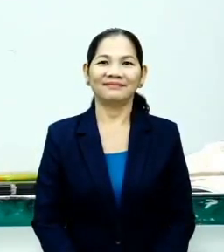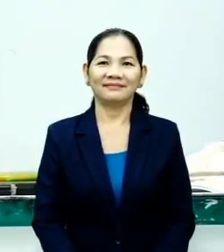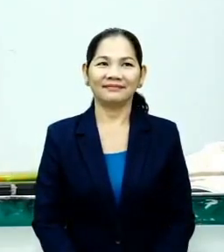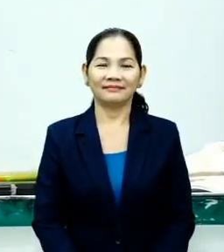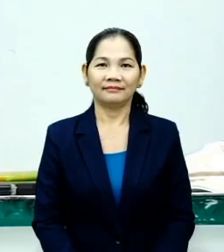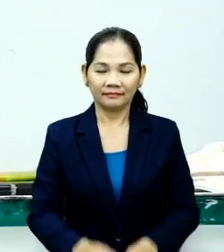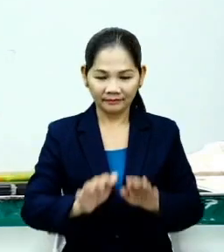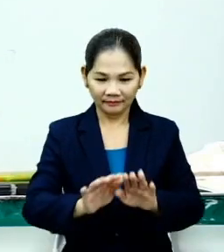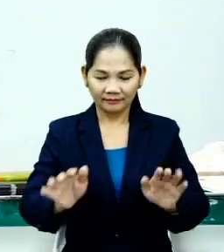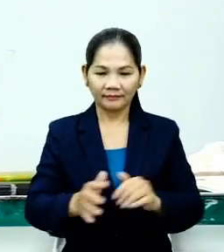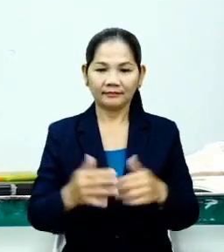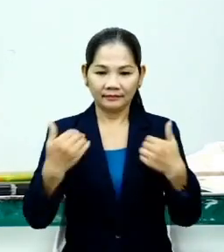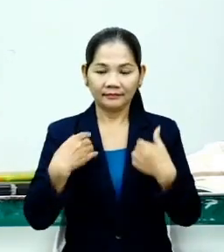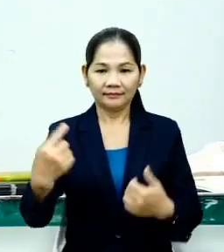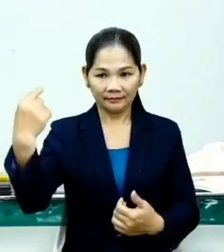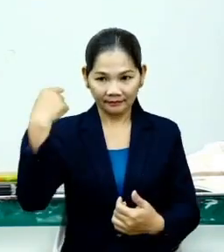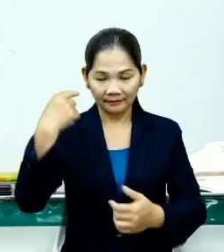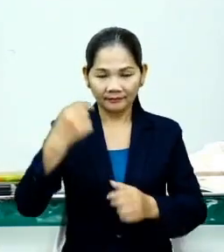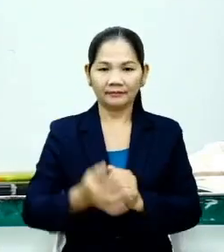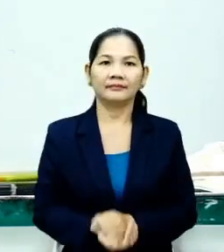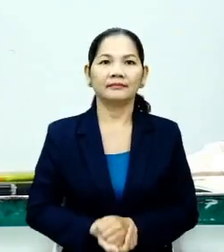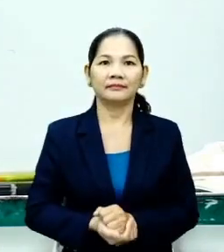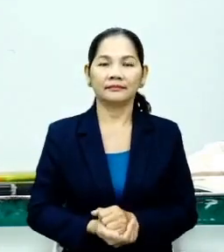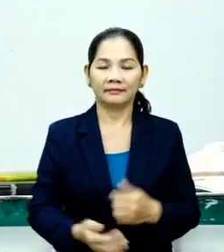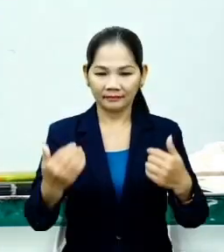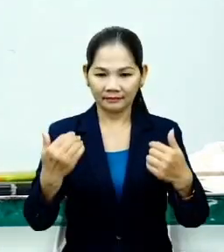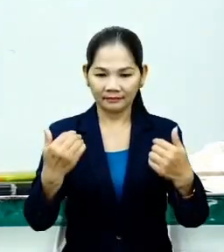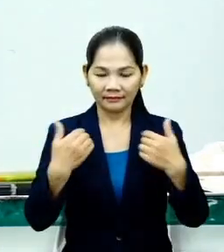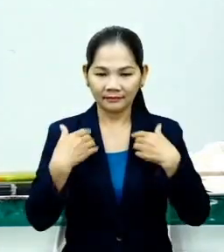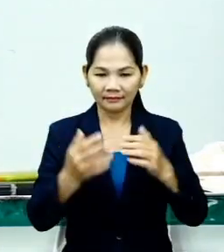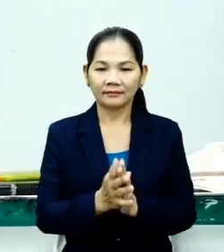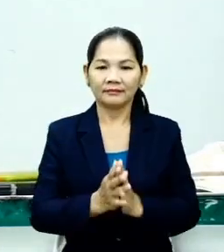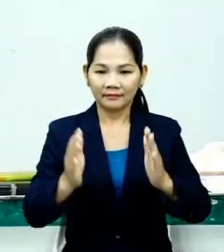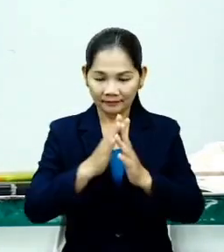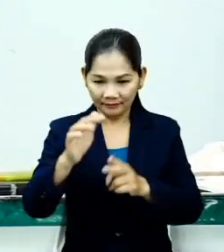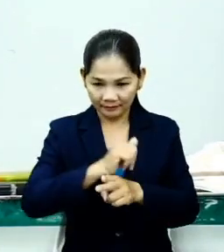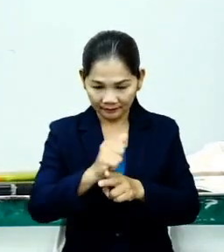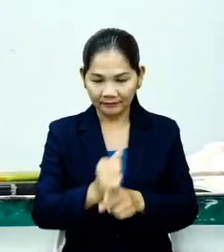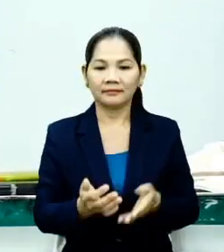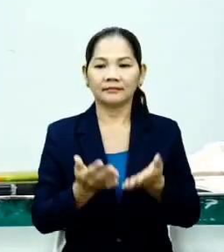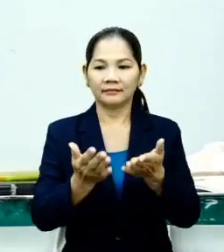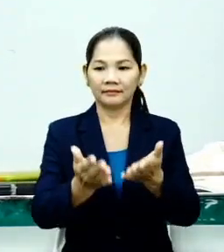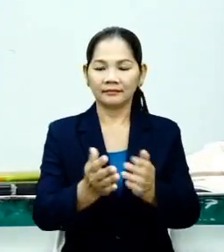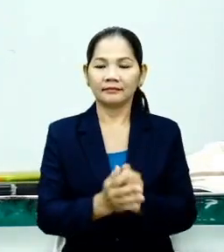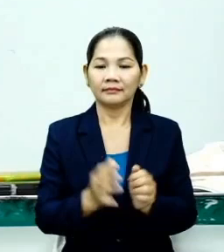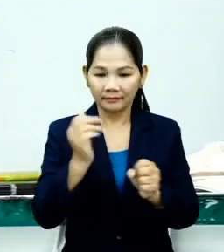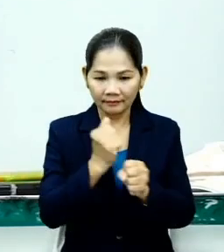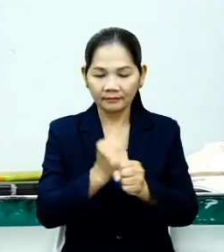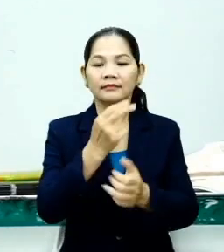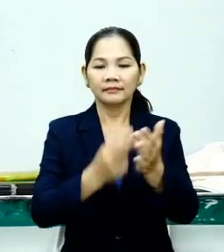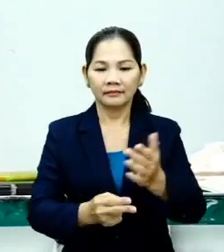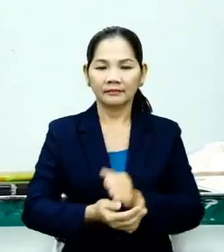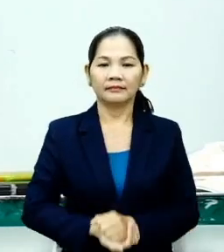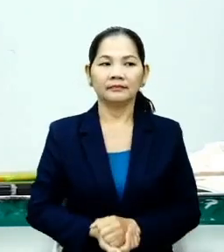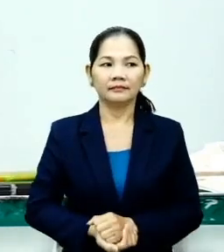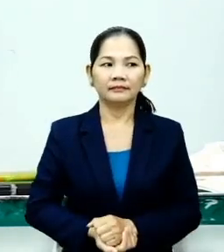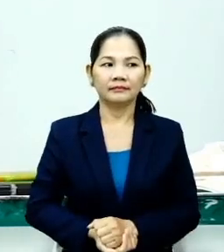Chà con chà ca bì mà xàl mấy. Chà nè cổ bàn đã cái cạp tè con thơ. Ta con bàn thua hai rừng nớ ạ.